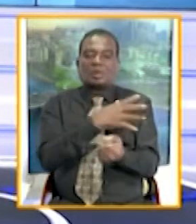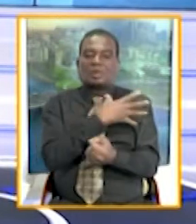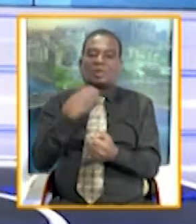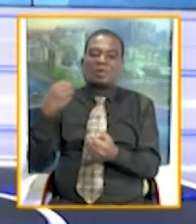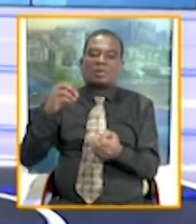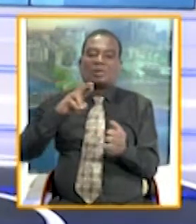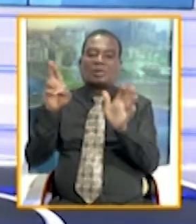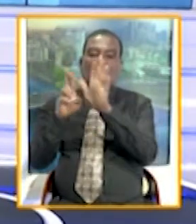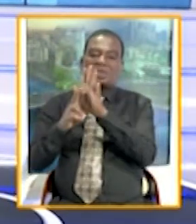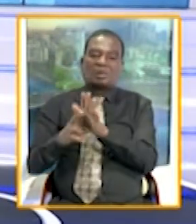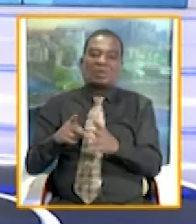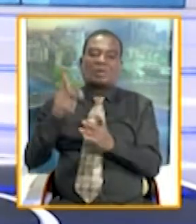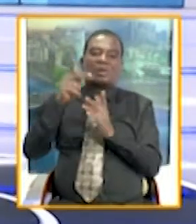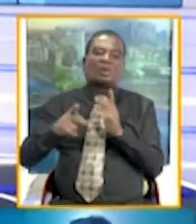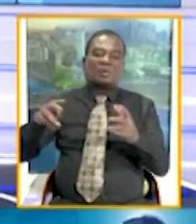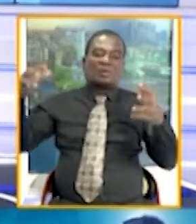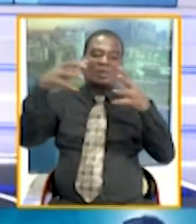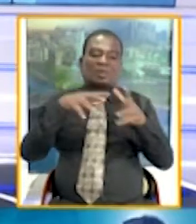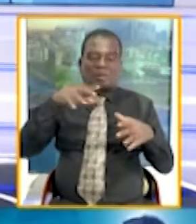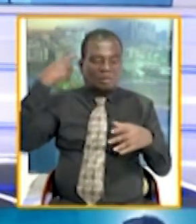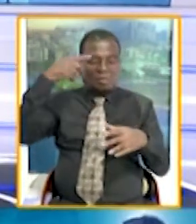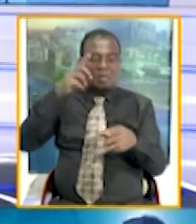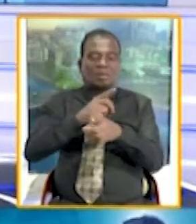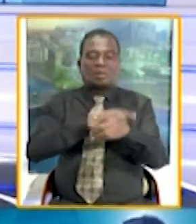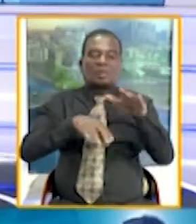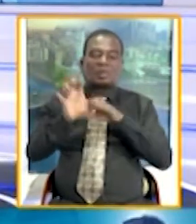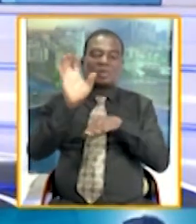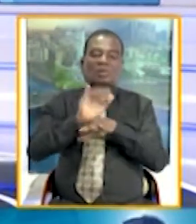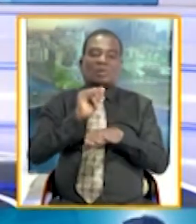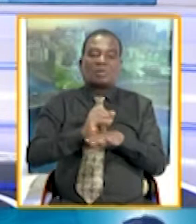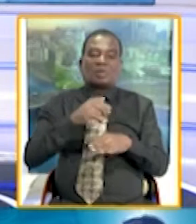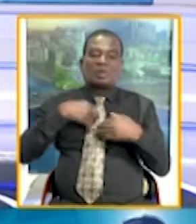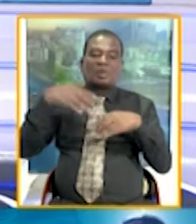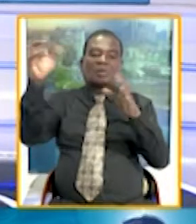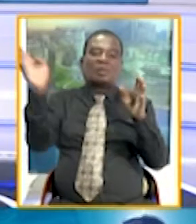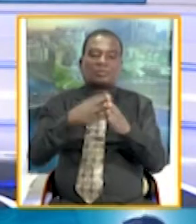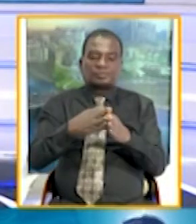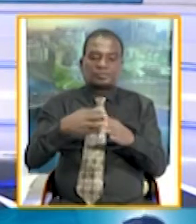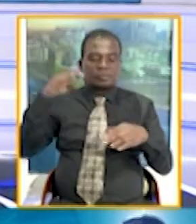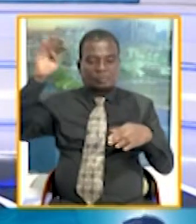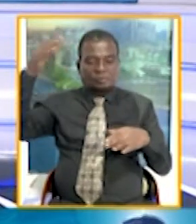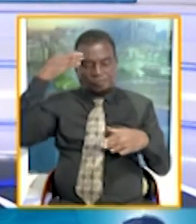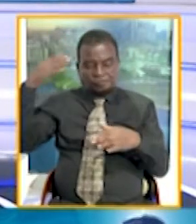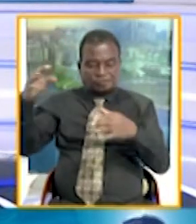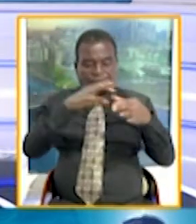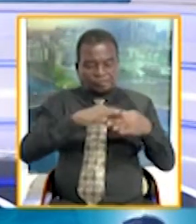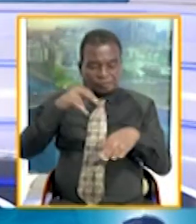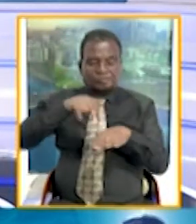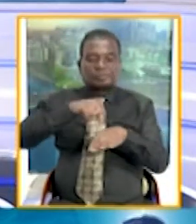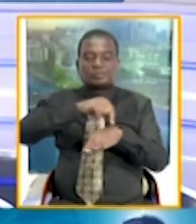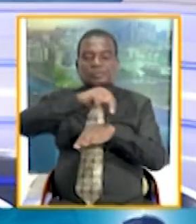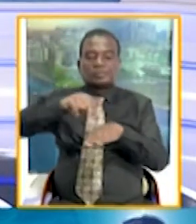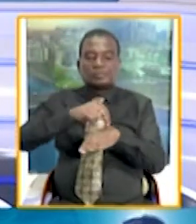la représentante du programme des Nations Unies pour le développement en Côte d'Ivoire, le PNUD, a rencontré le ministre de la Réconciliation